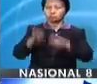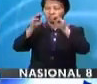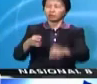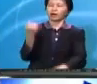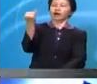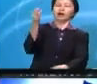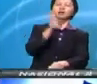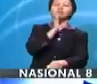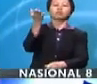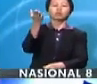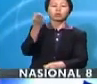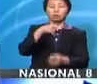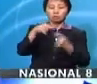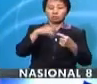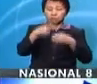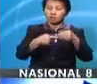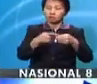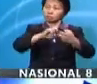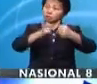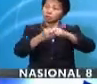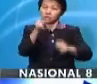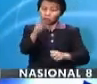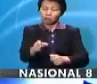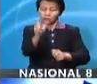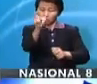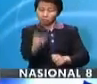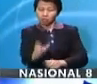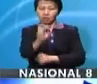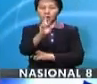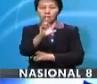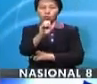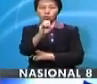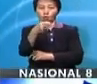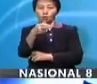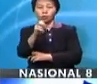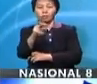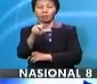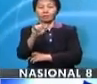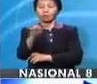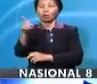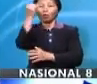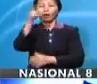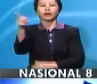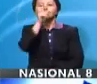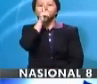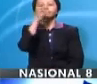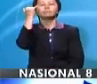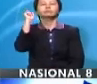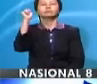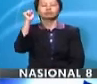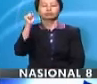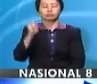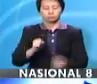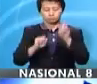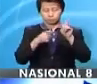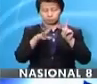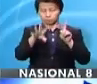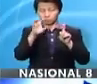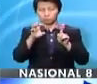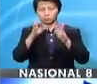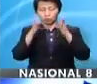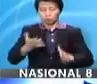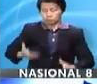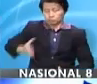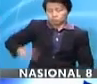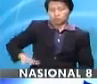tu. Nah, bila berhubung dengan masalah Rohingya ni, mana dia berdiam diri? Kira-kira 1,400 pendatang